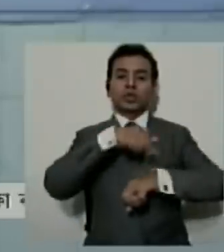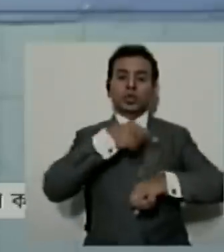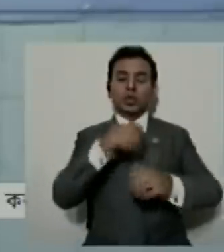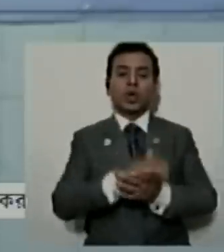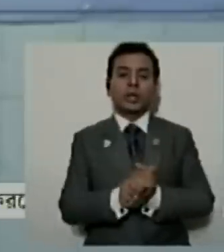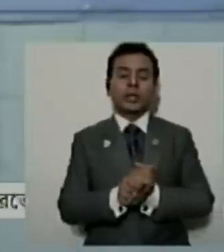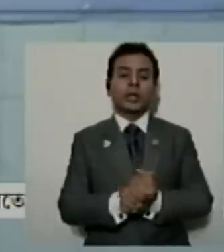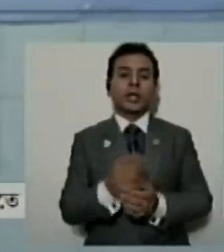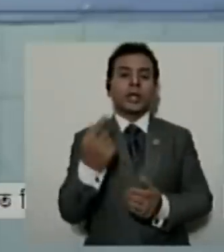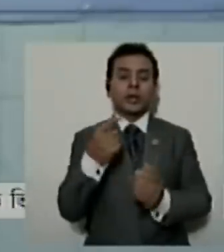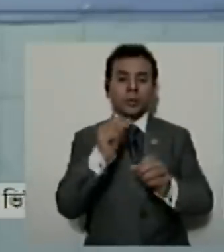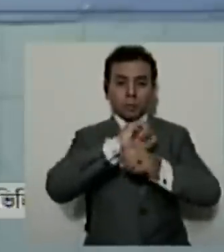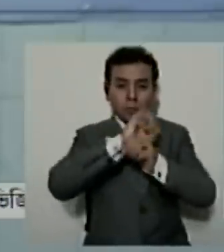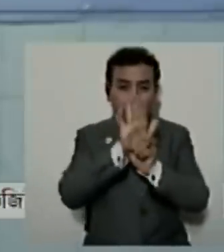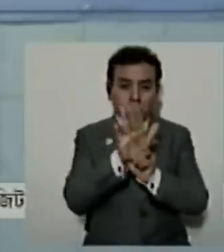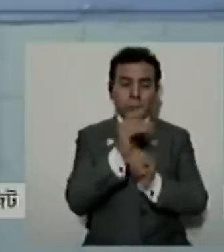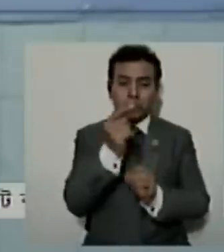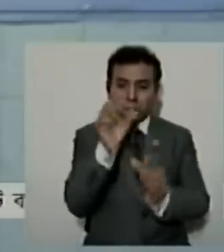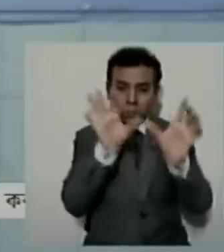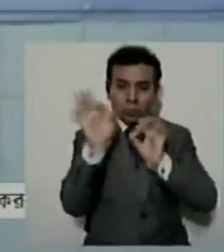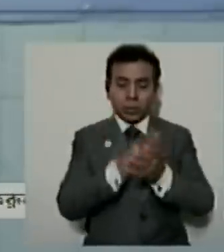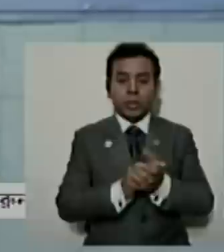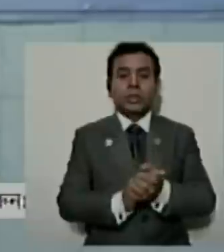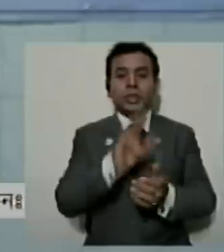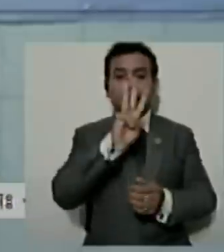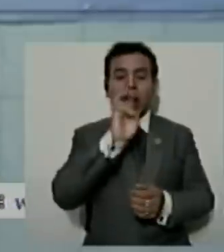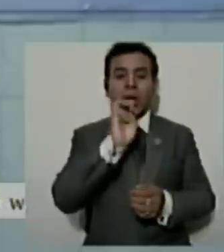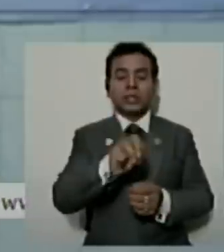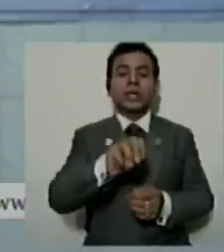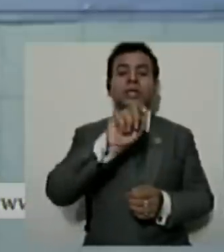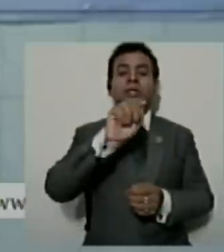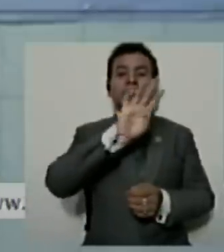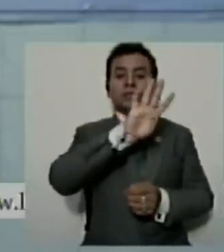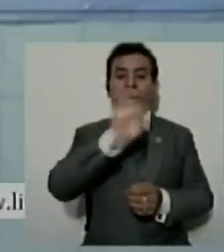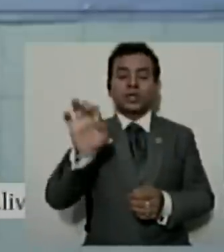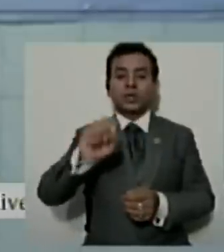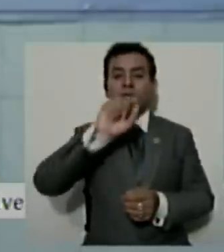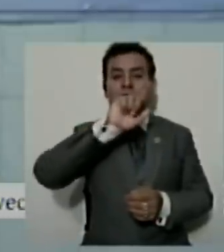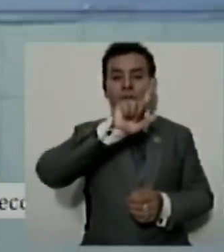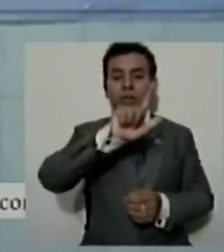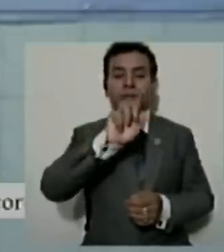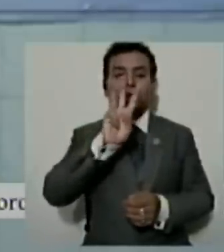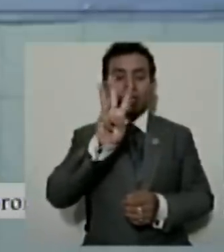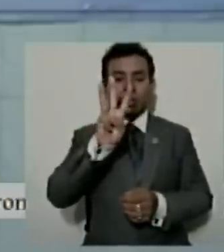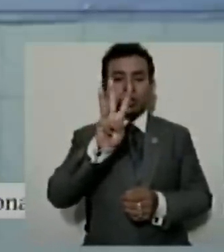এবং এই নমুনার মধ্যে কোভিড 19 শনাক্ত হয়েছে 418 জনের